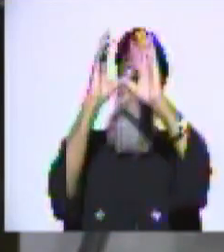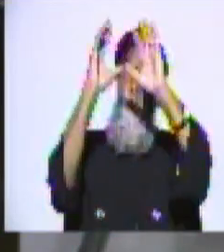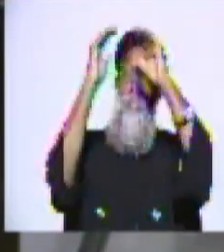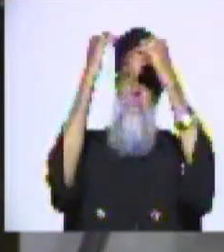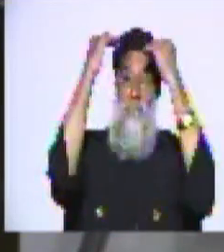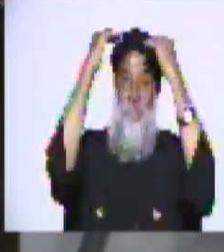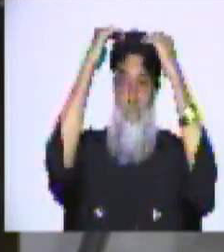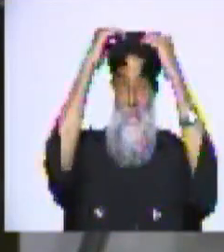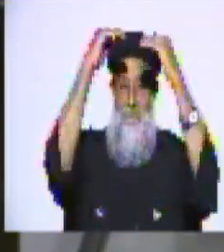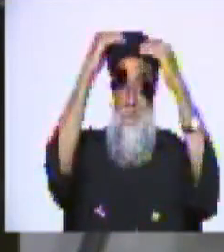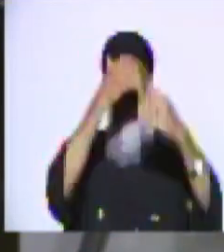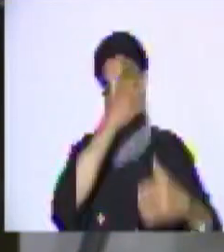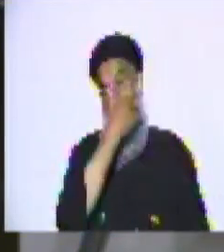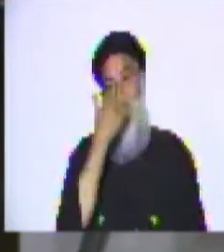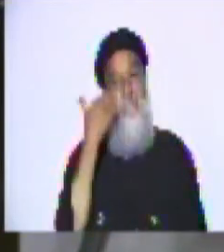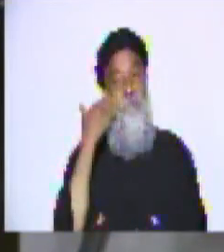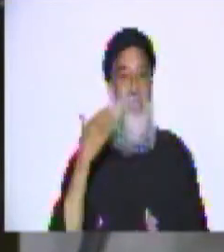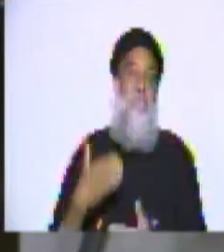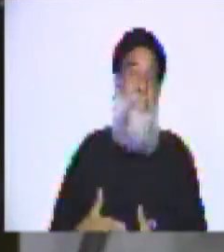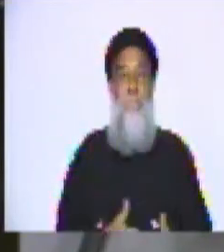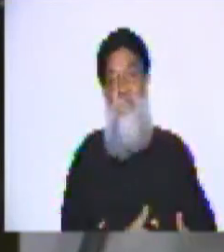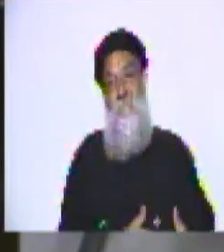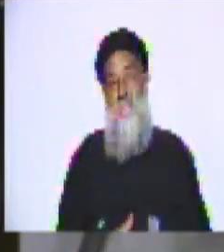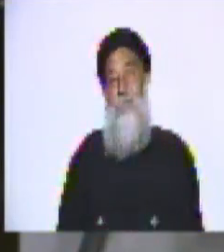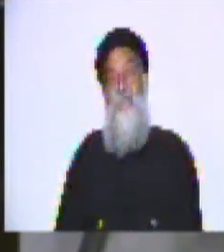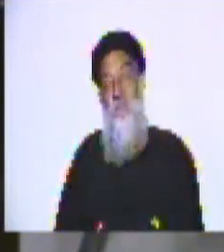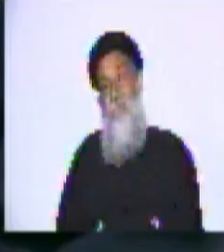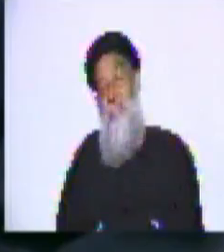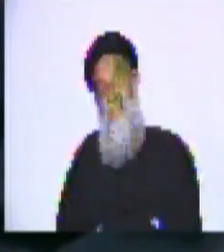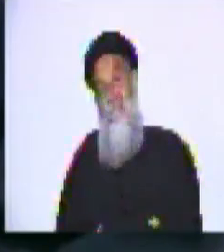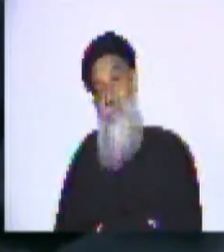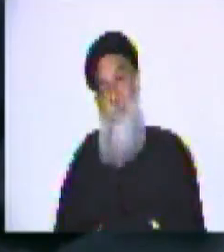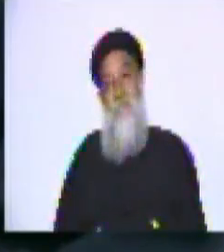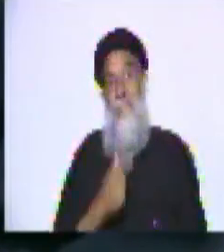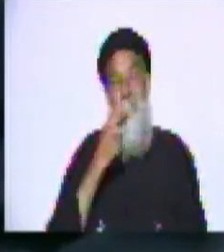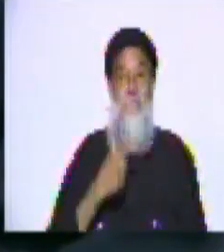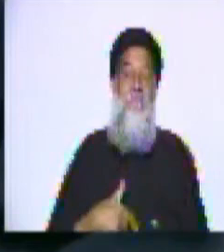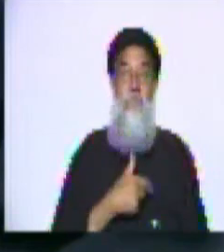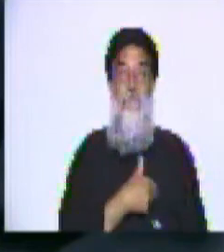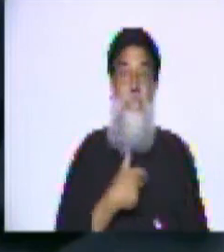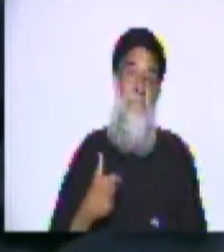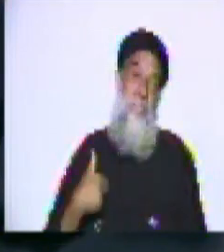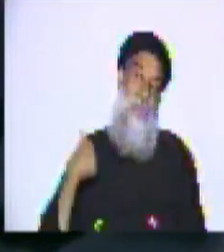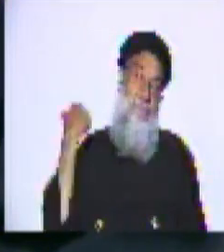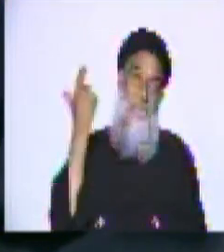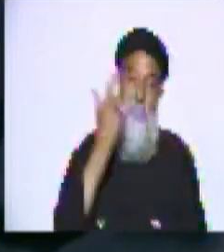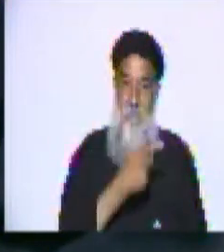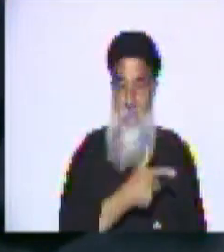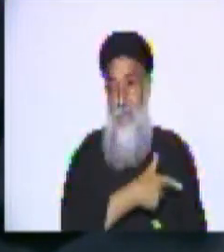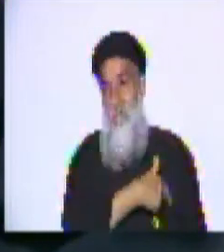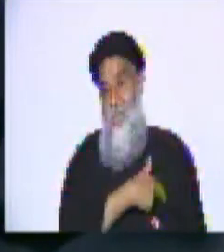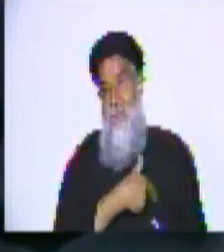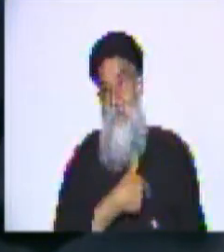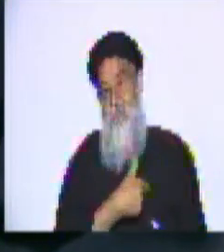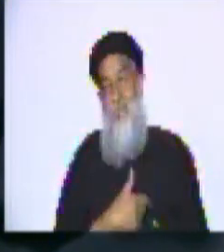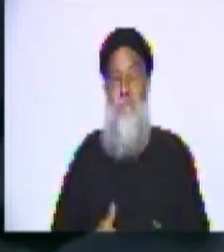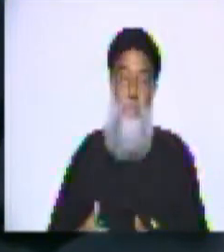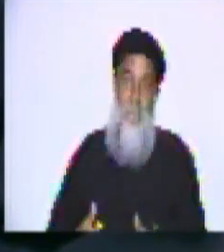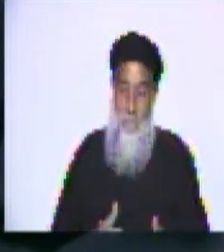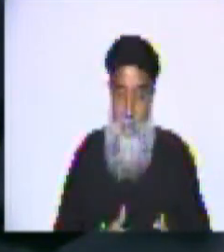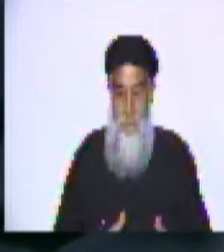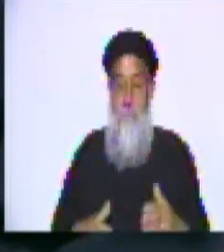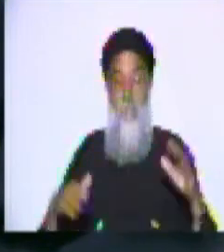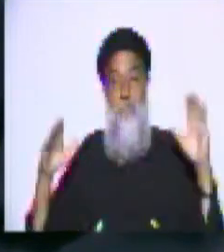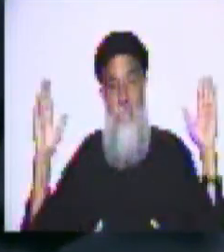بيه يوم نياحتها. تمام. زي سيدنا الكنائس بتبقى باسم القديسين، كنيسة العذراء، كنيسة